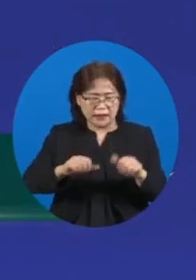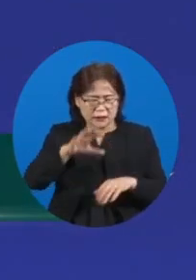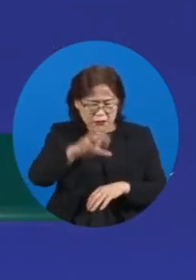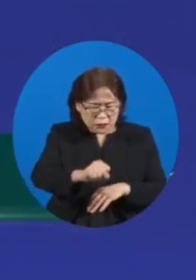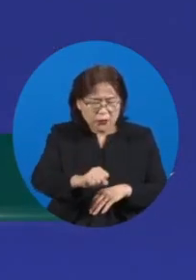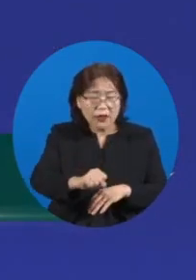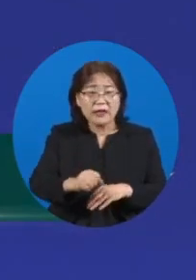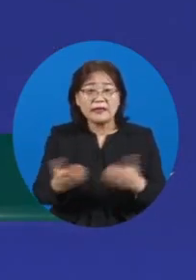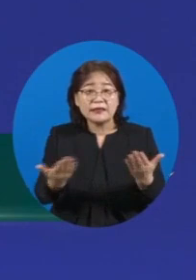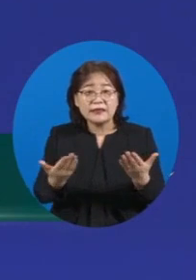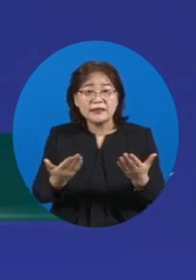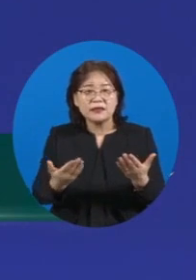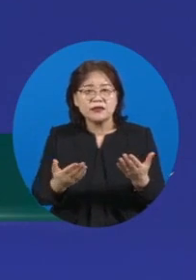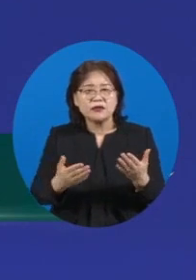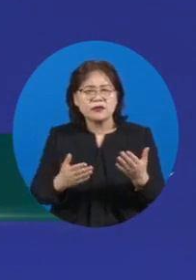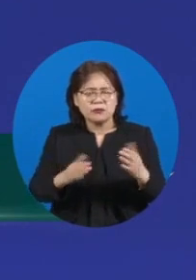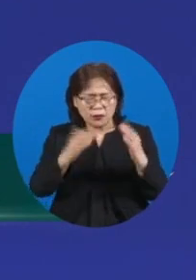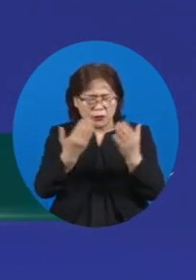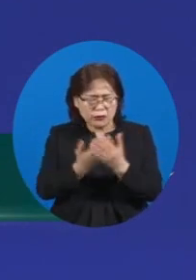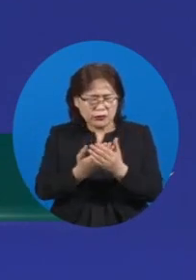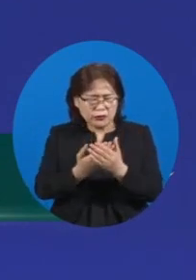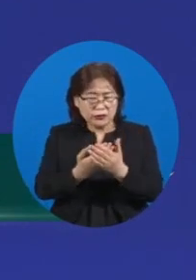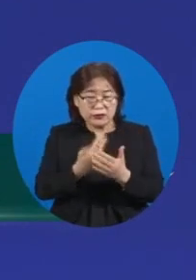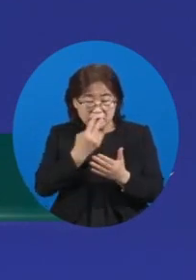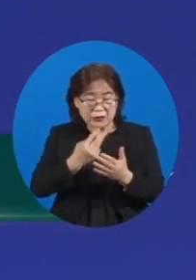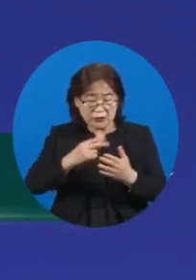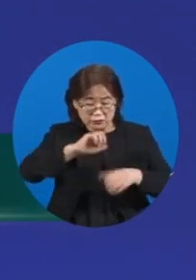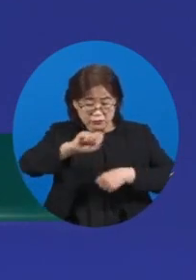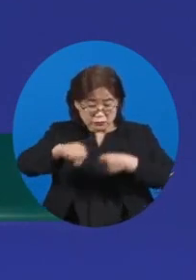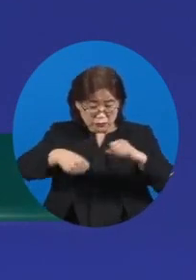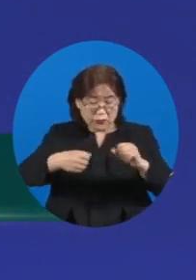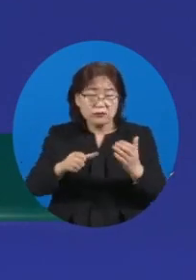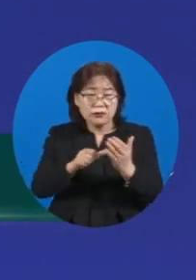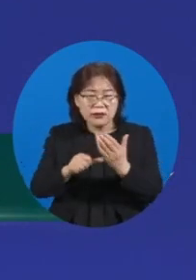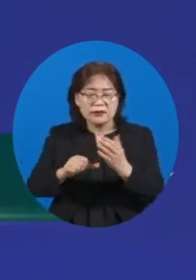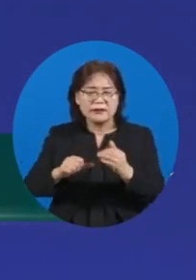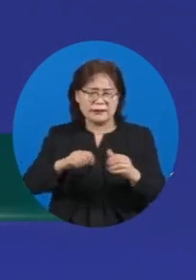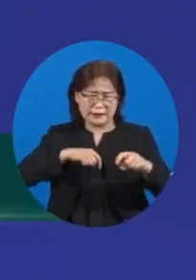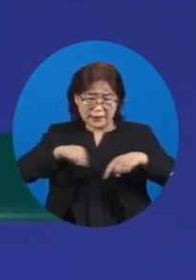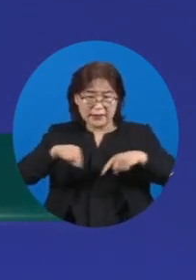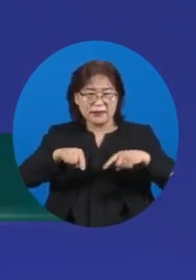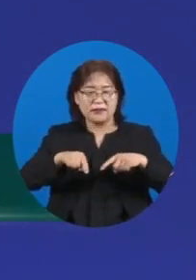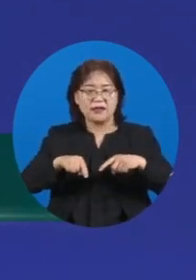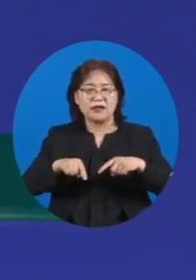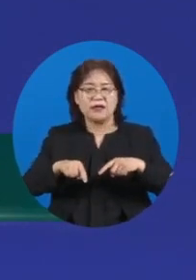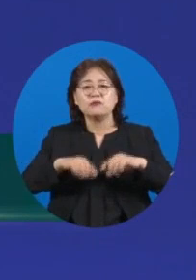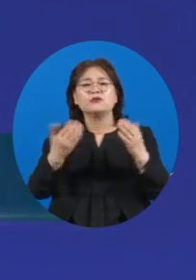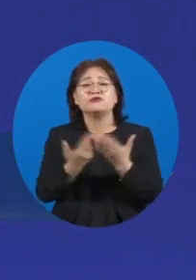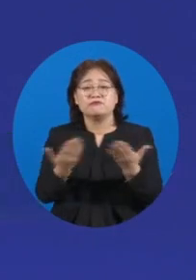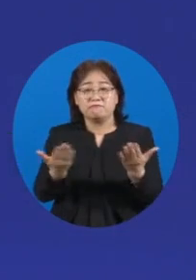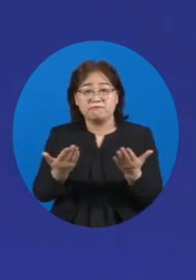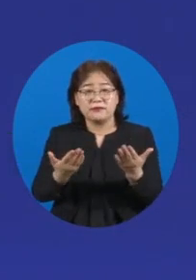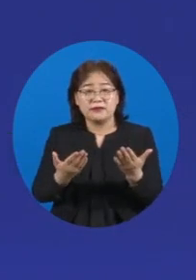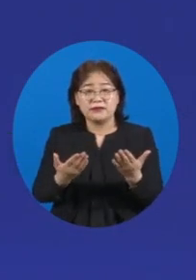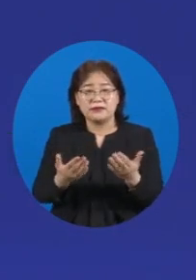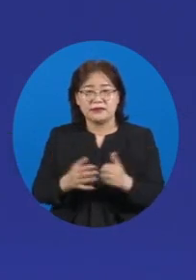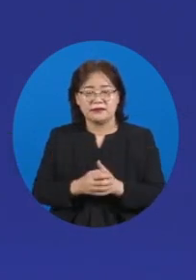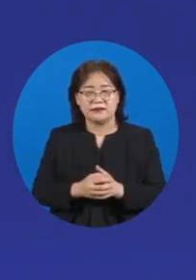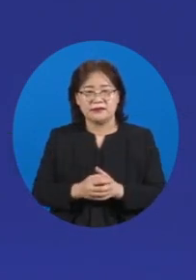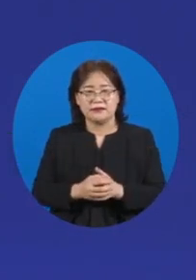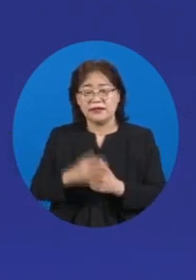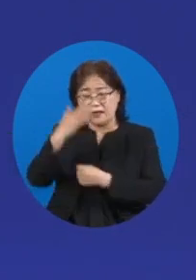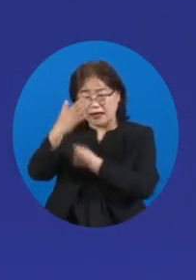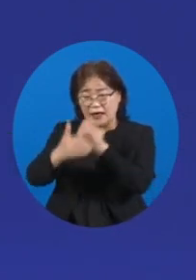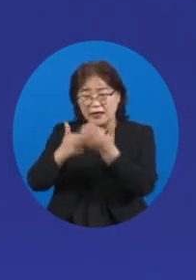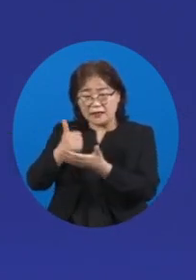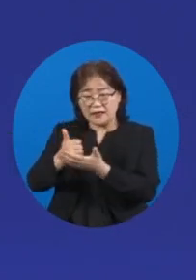아닙니까 모든 생물을 다스리라 이것도 일이죠 예 그러니까 하나님은 우리 인간을 지으실